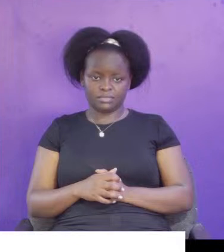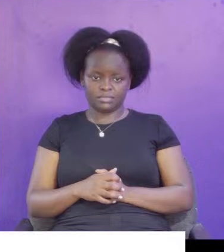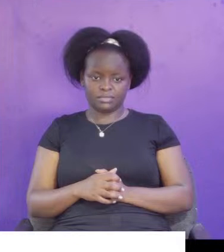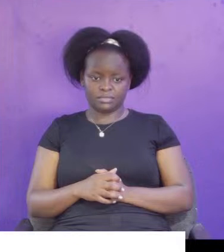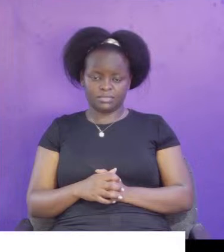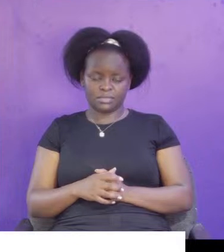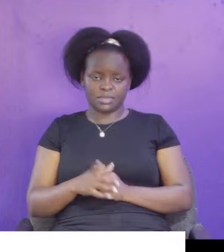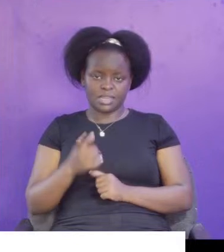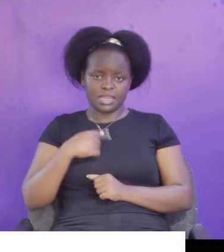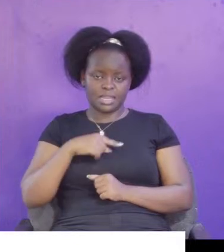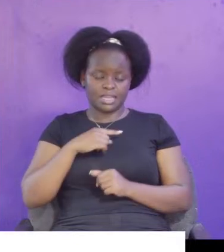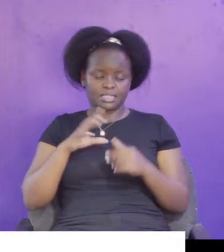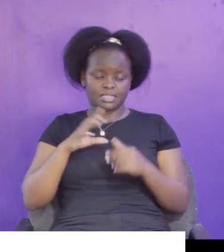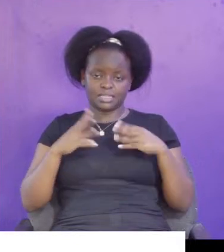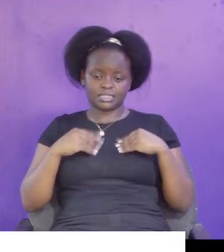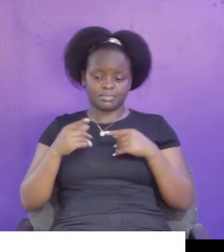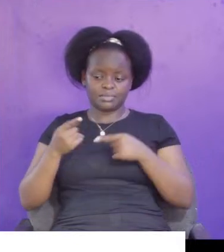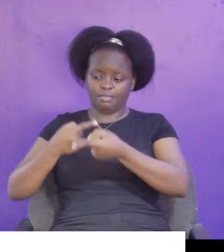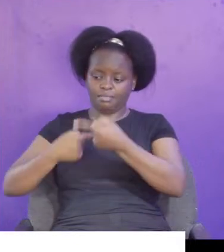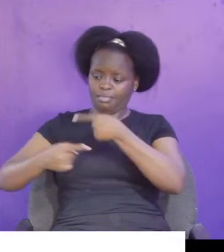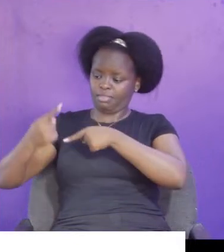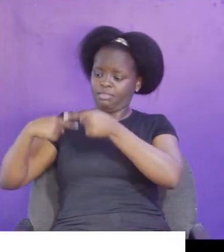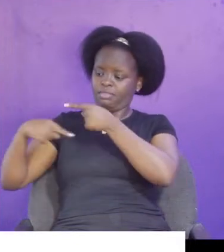Hatutakubali arudi nyuma.